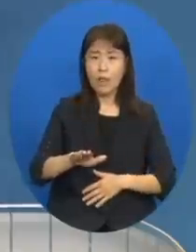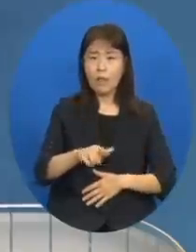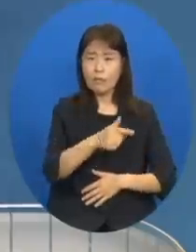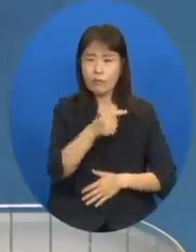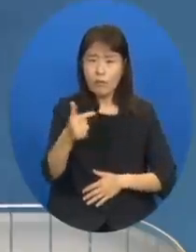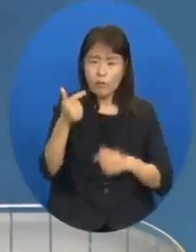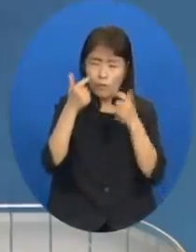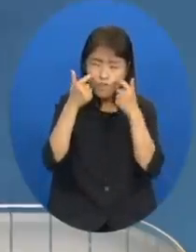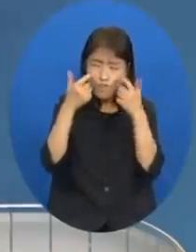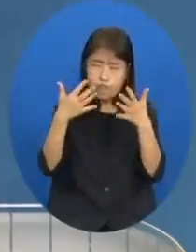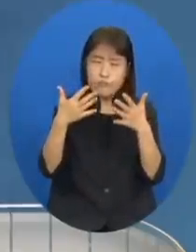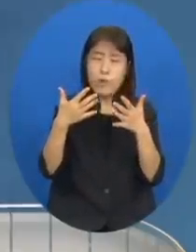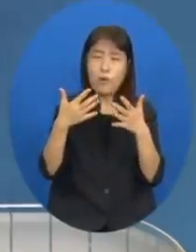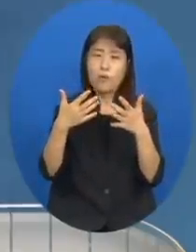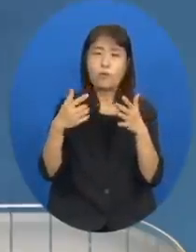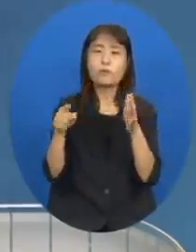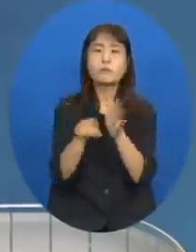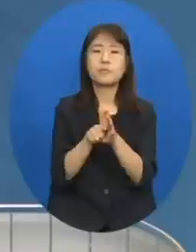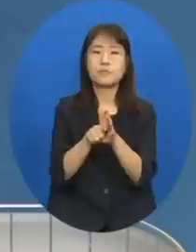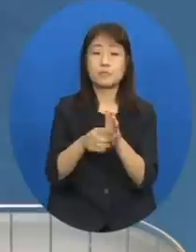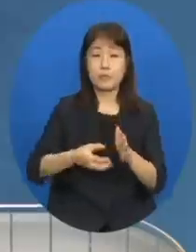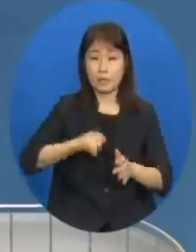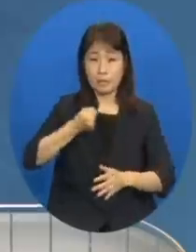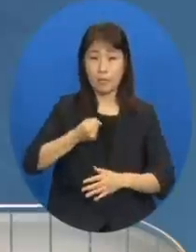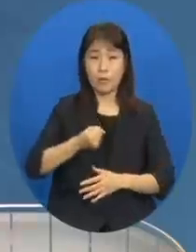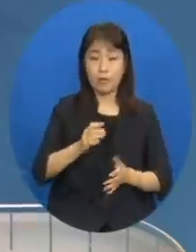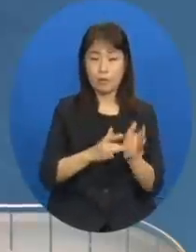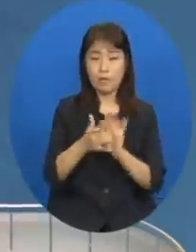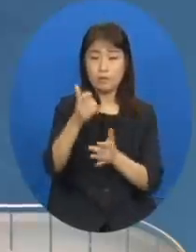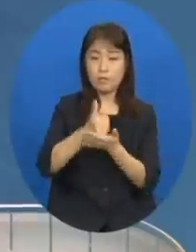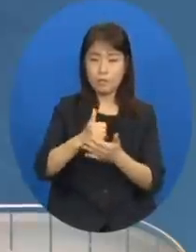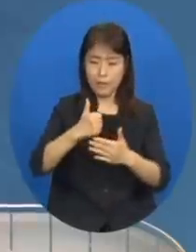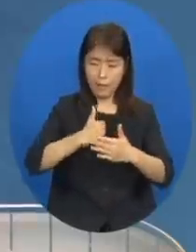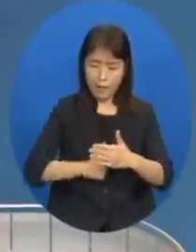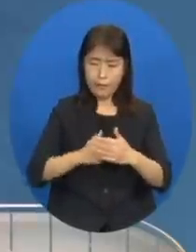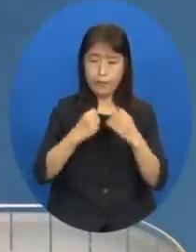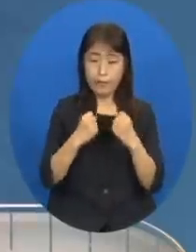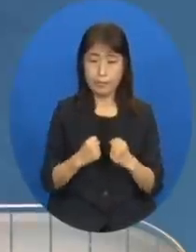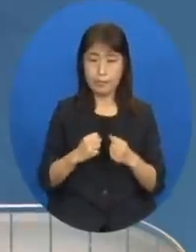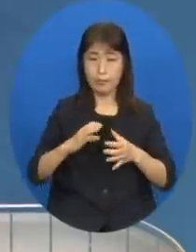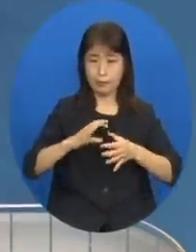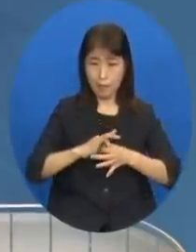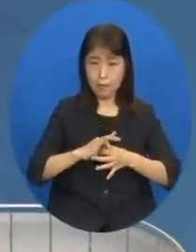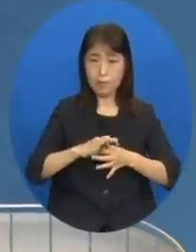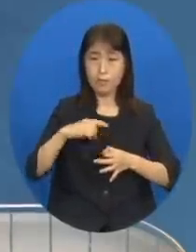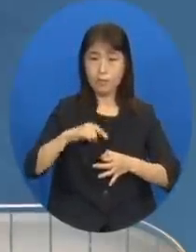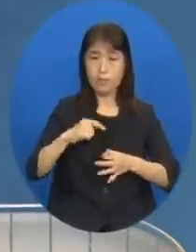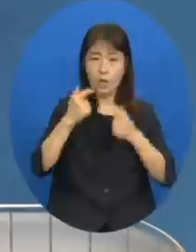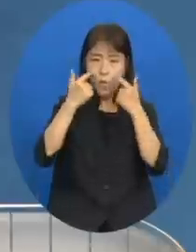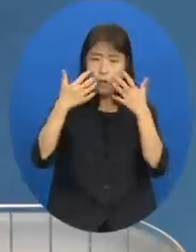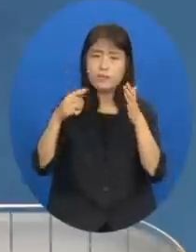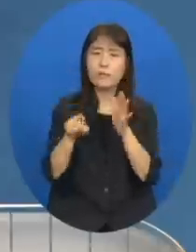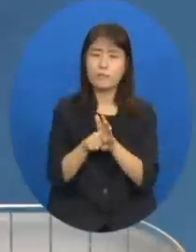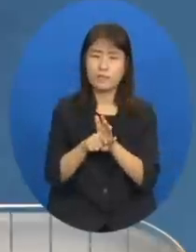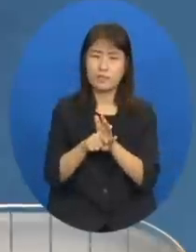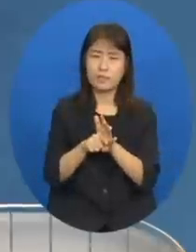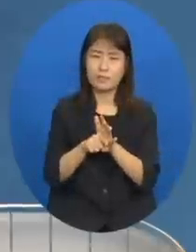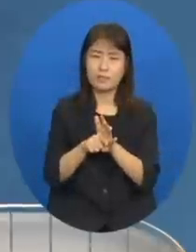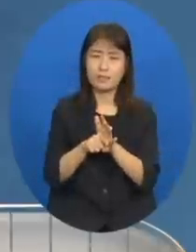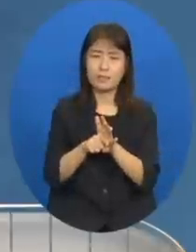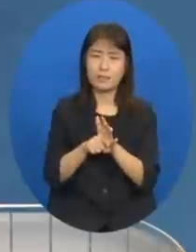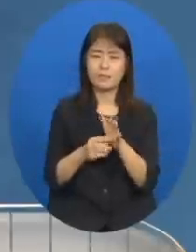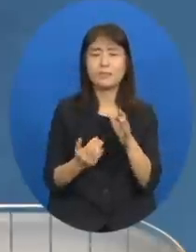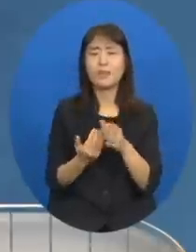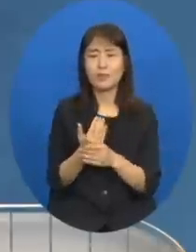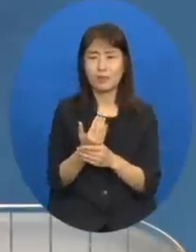분명한 확신을 얻게 되었다 예수님 내 안에 계시다는 확신을 얻게 되었다 그래서 꼭 식사 대접하고 싶어 하신다고